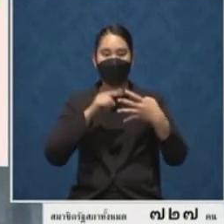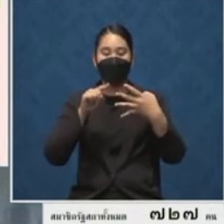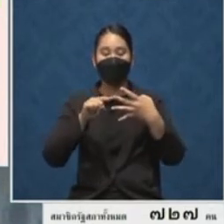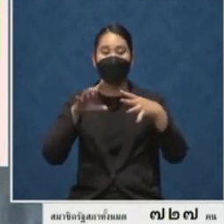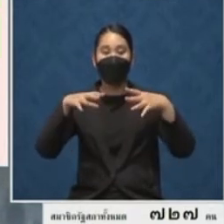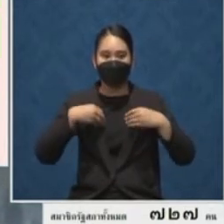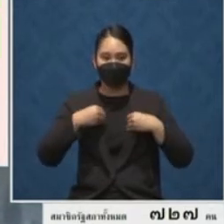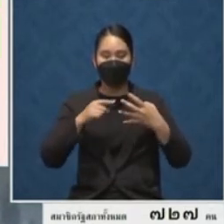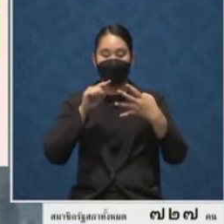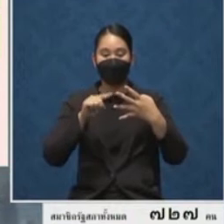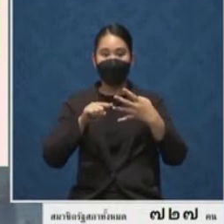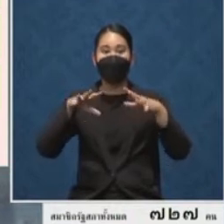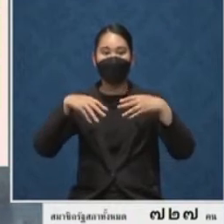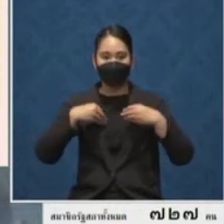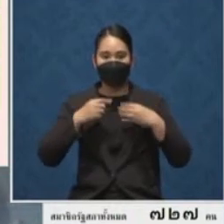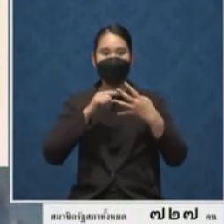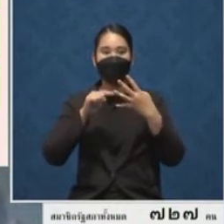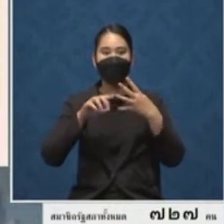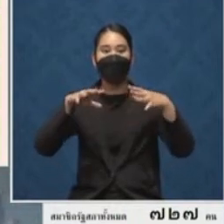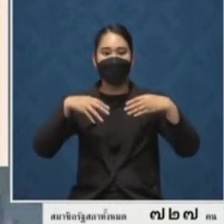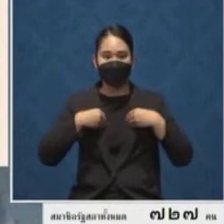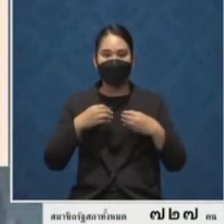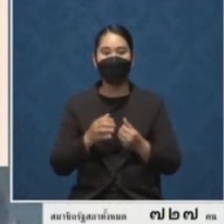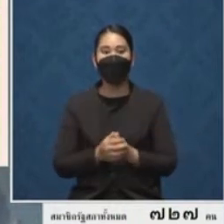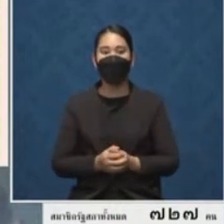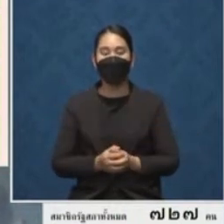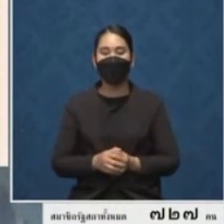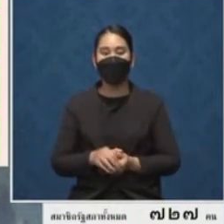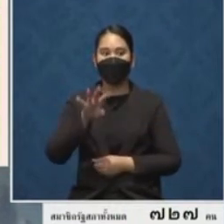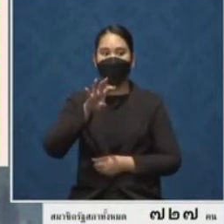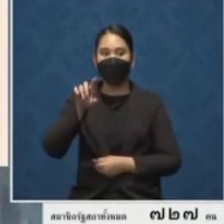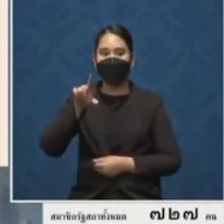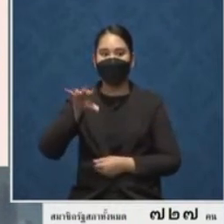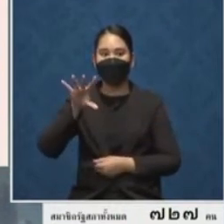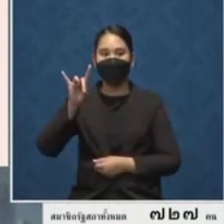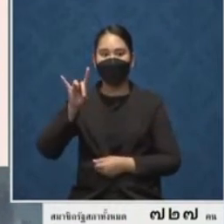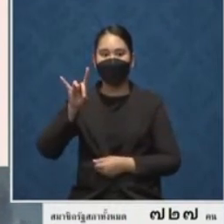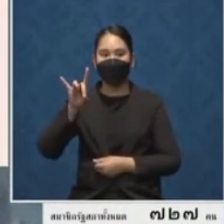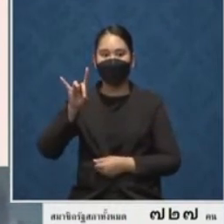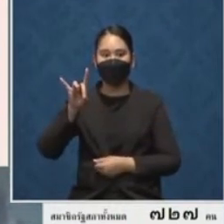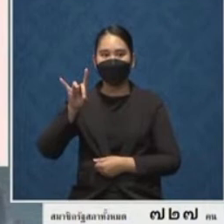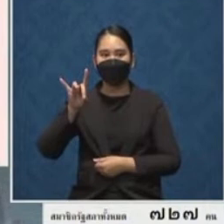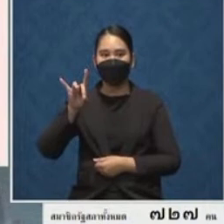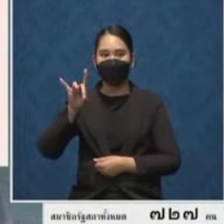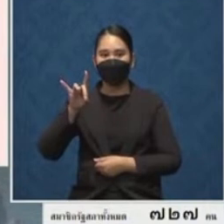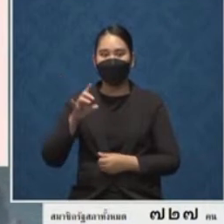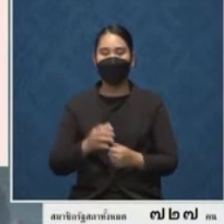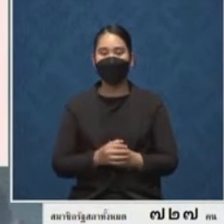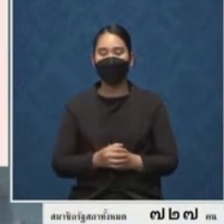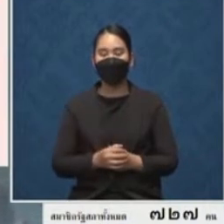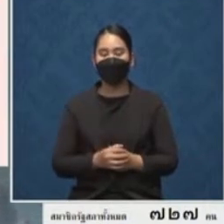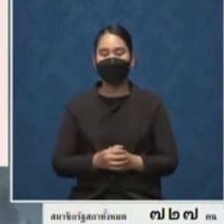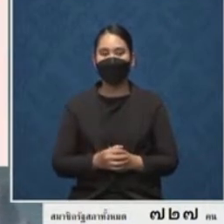รับหลักการครับ 428นายรังสิกรทิมาตะลึกะ 1รับหลัก